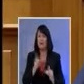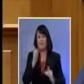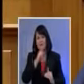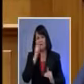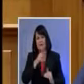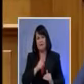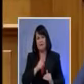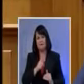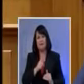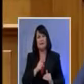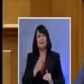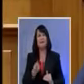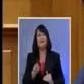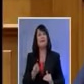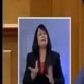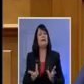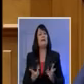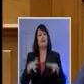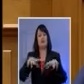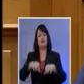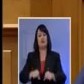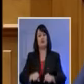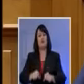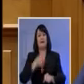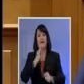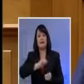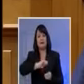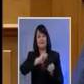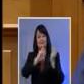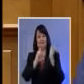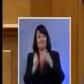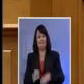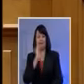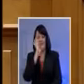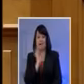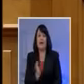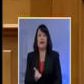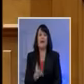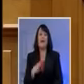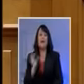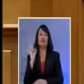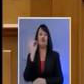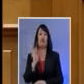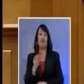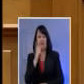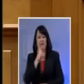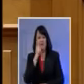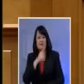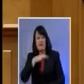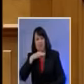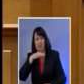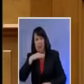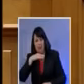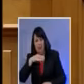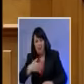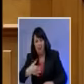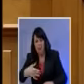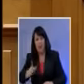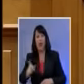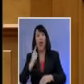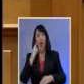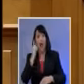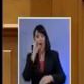τέλος αποκτά καθεστώς αλήθειας. Αυτός είναι ο στόχος τους. Και αυτός είναι ο στόχος